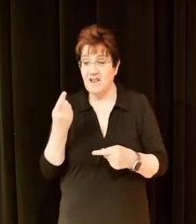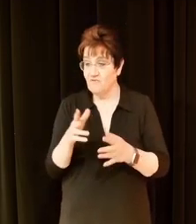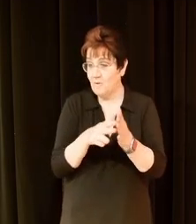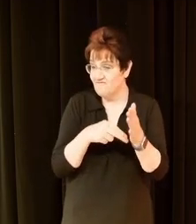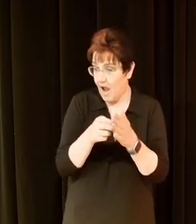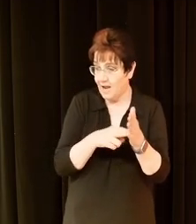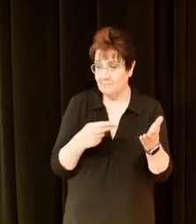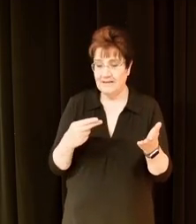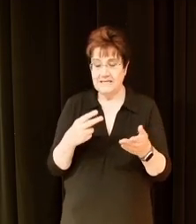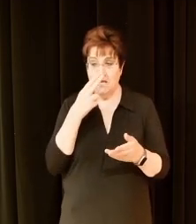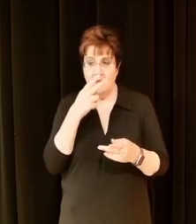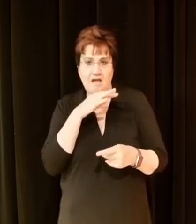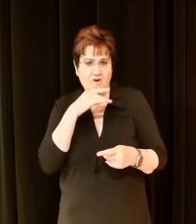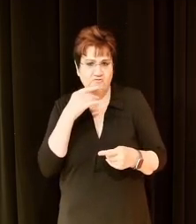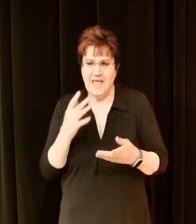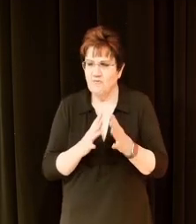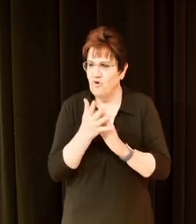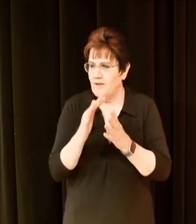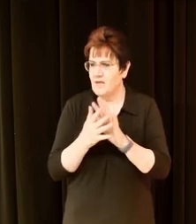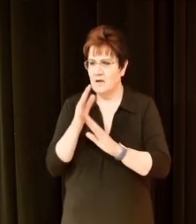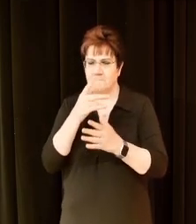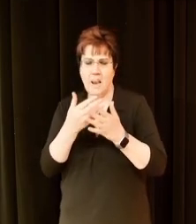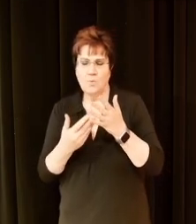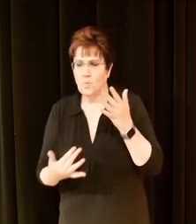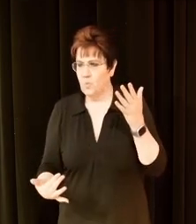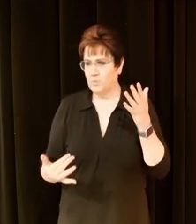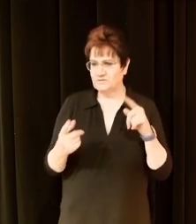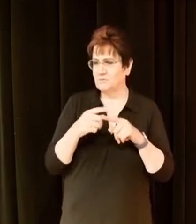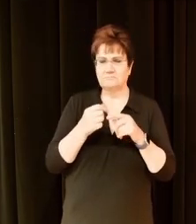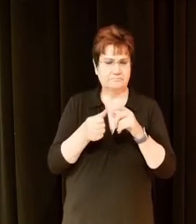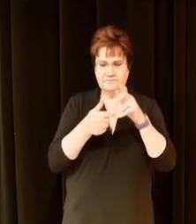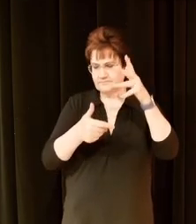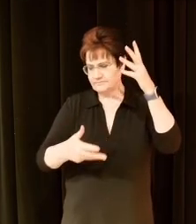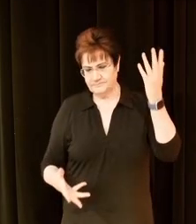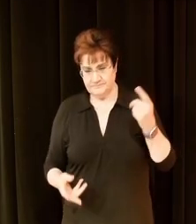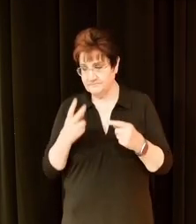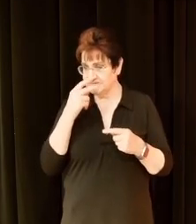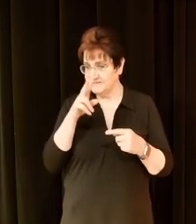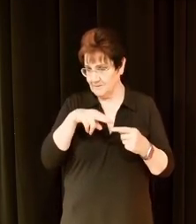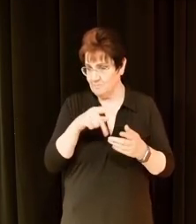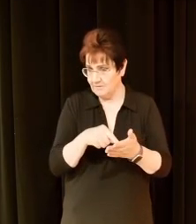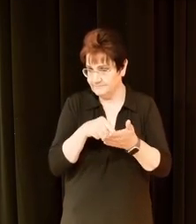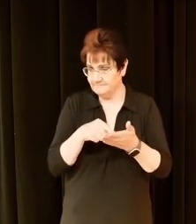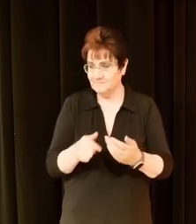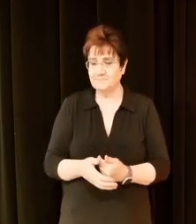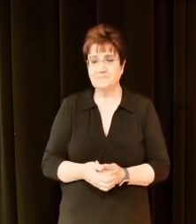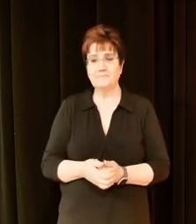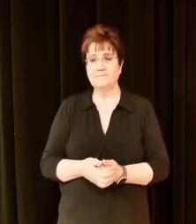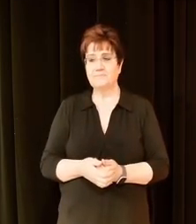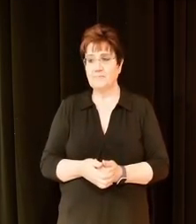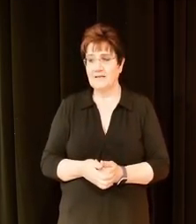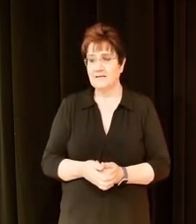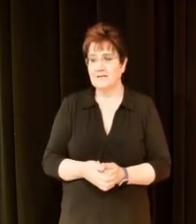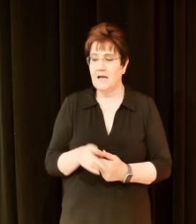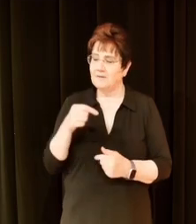viel Feuer und möglicherweise auch Blut und was auch immer alles, was man darin sehen will. Das, was mich an Twombly